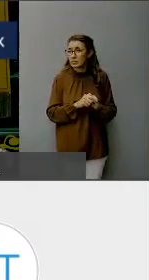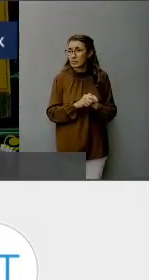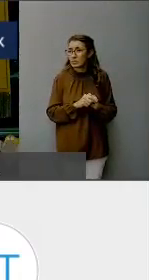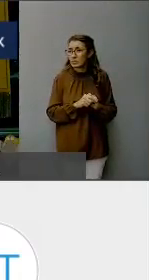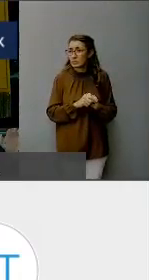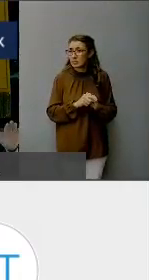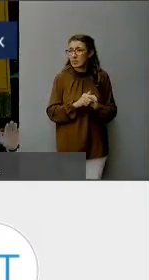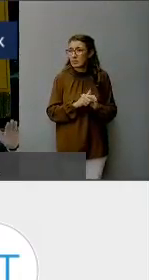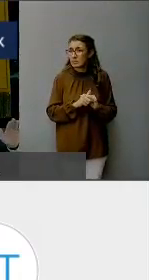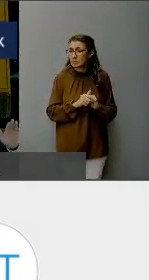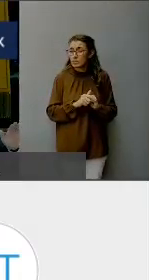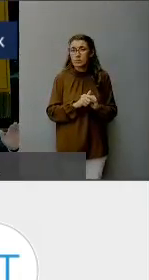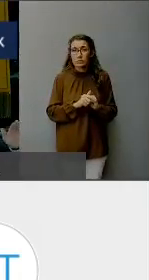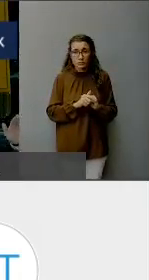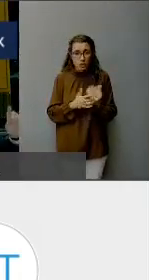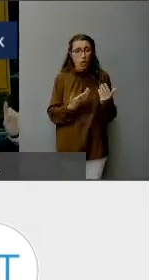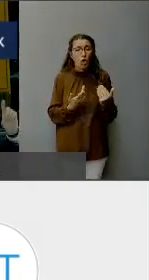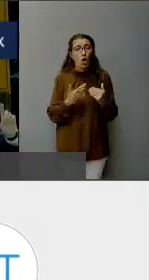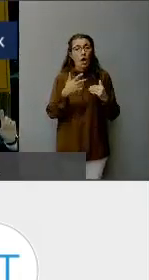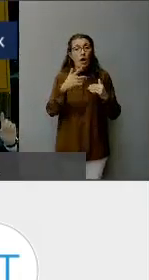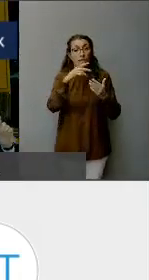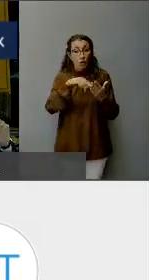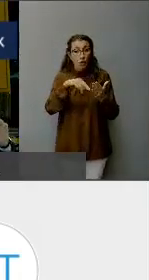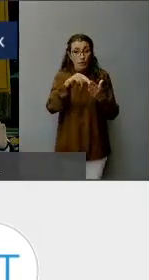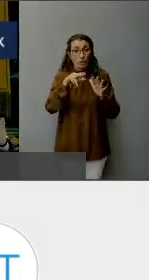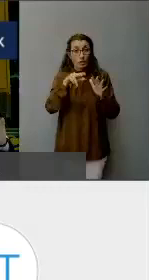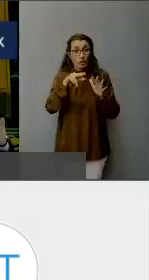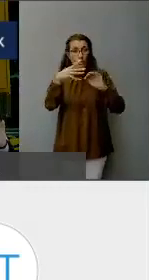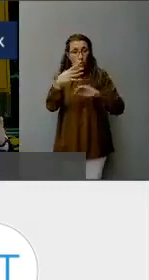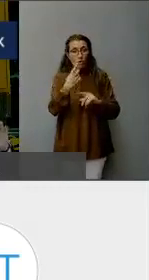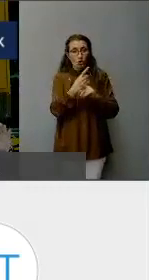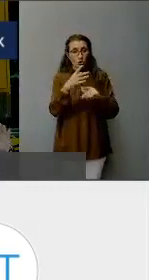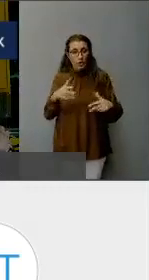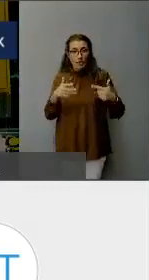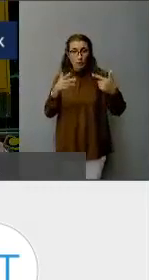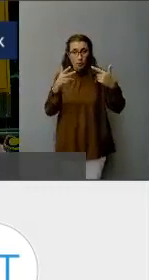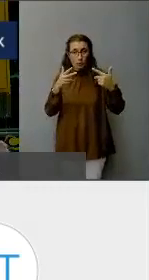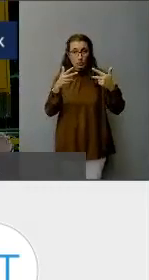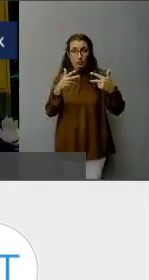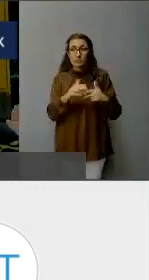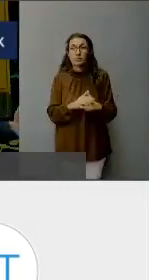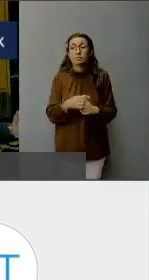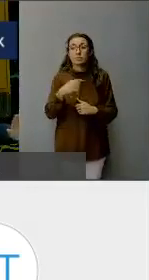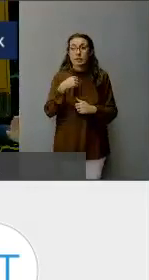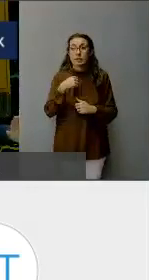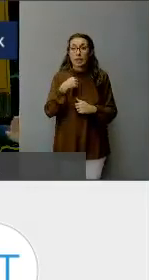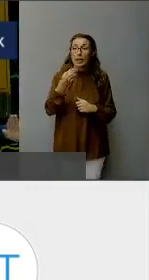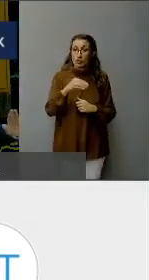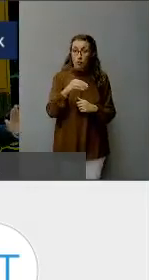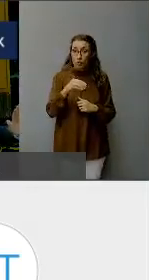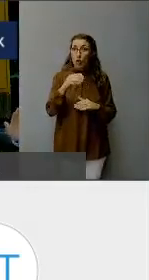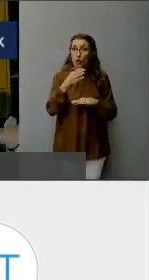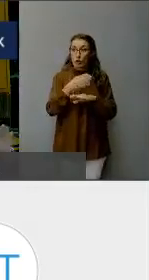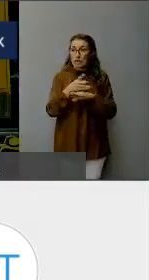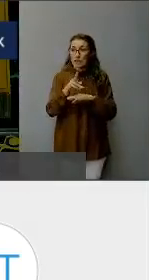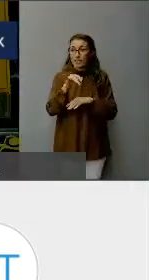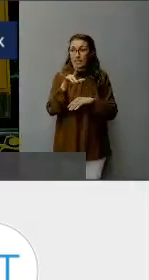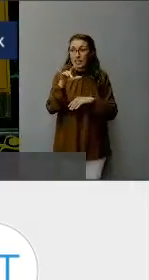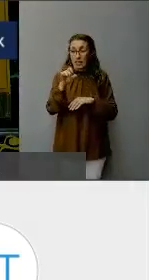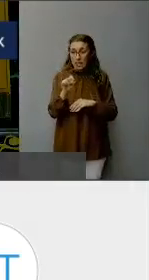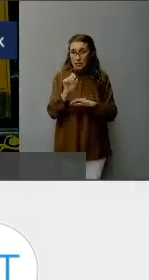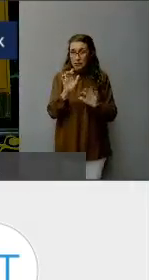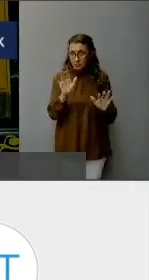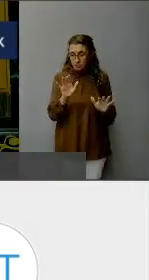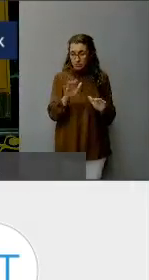sì abbiamo buttato là 84 devo prendere il voto da remoto dell 84 e aggiungo consigliere villa così con un po d'ordine